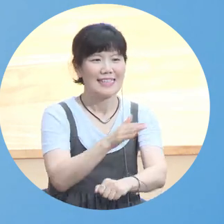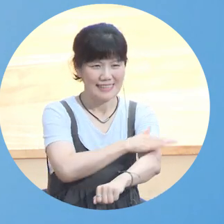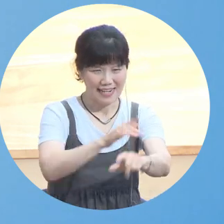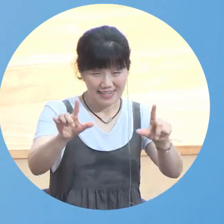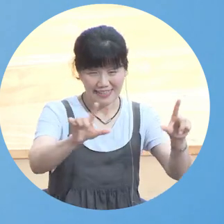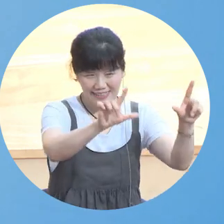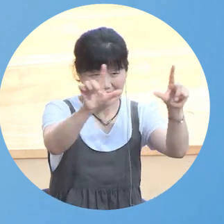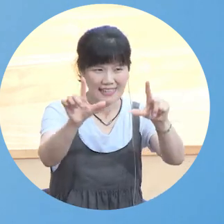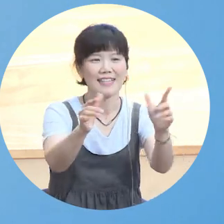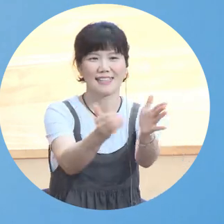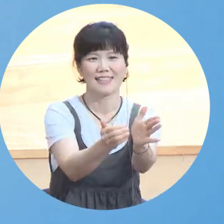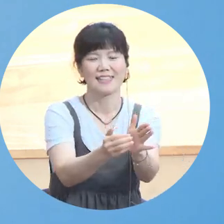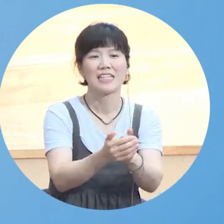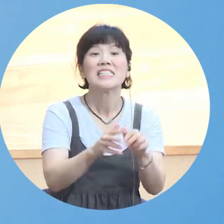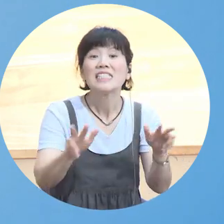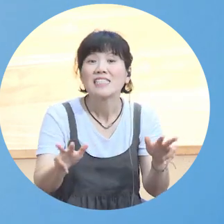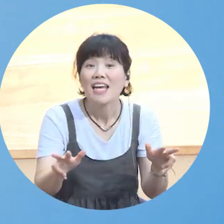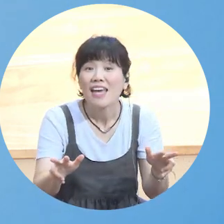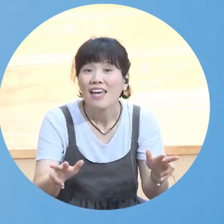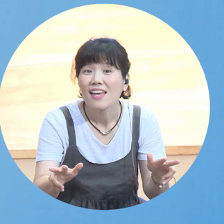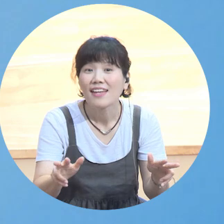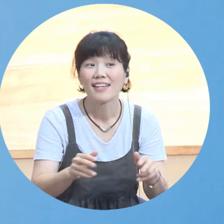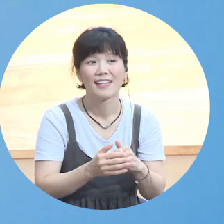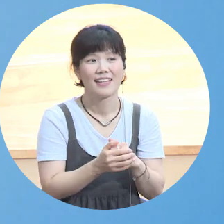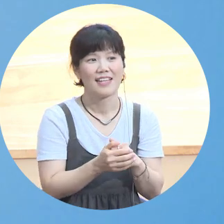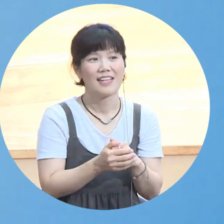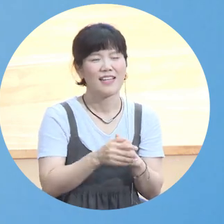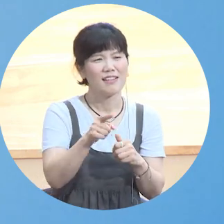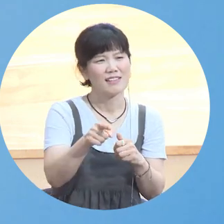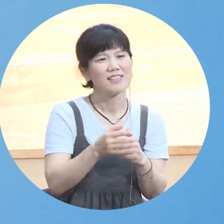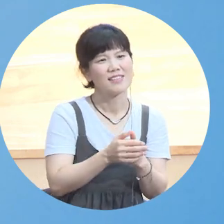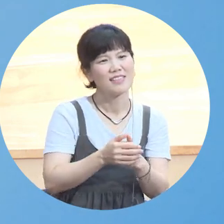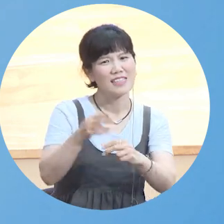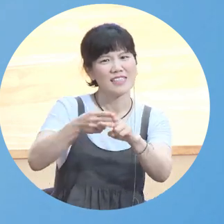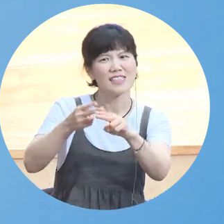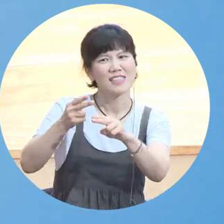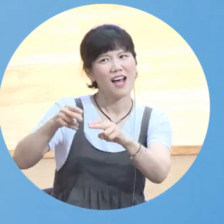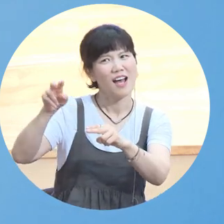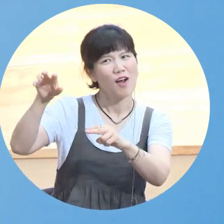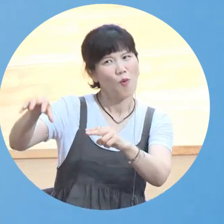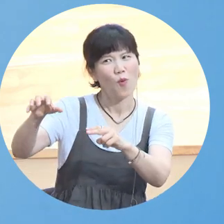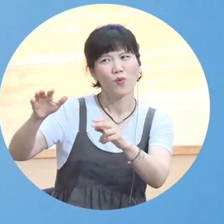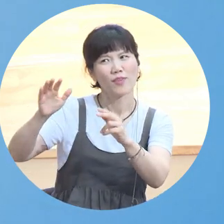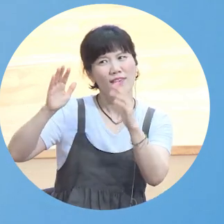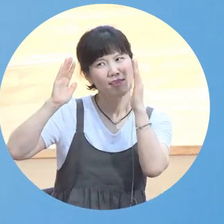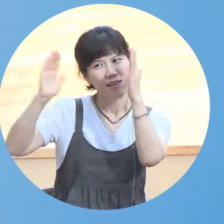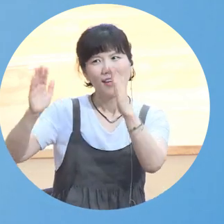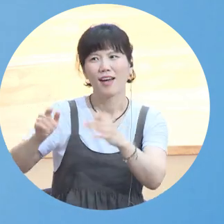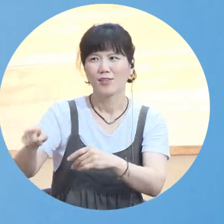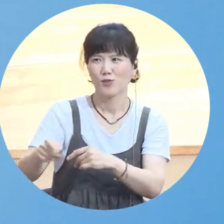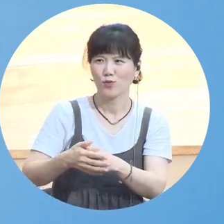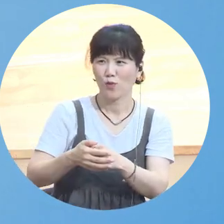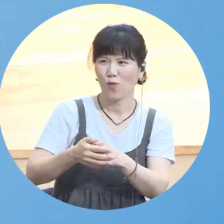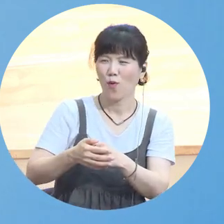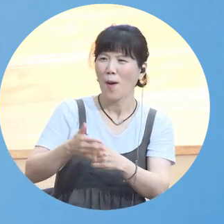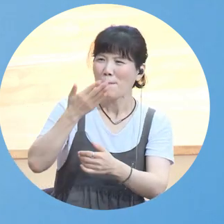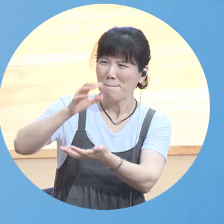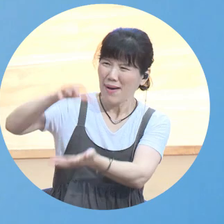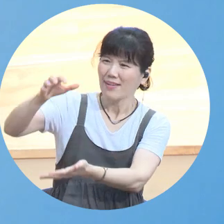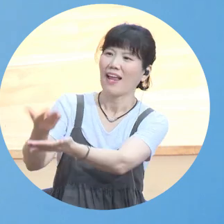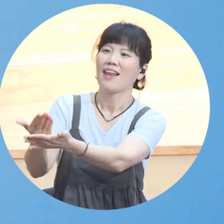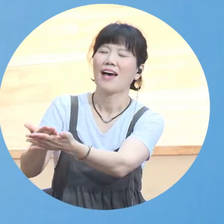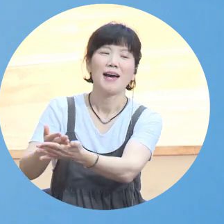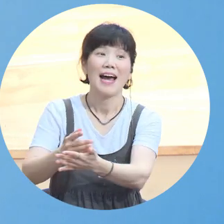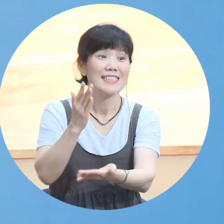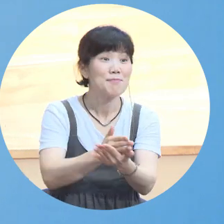근데 이제는 그 애꿎은 식당 부엌 을 향해서 밥 좀 많이 벌여 그렇게 외치는 게 아니라 진짜로 설이